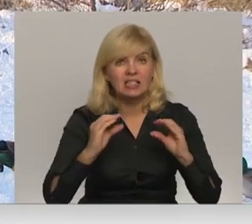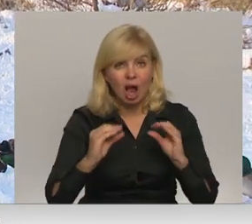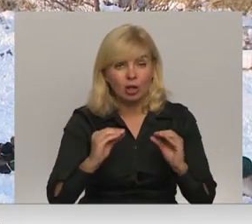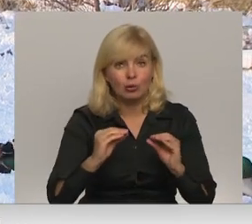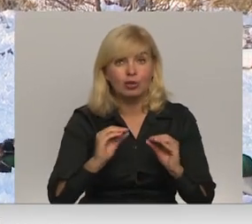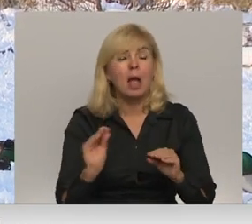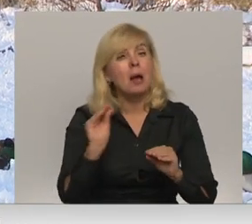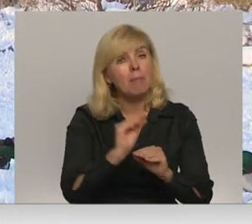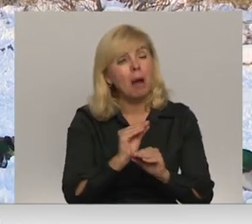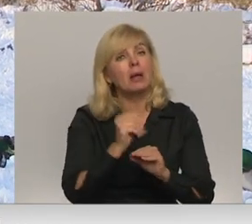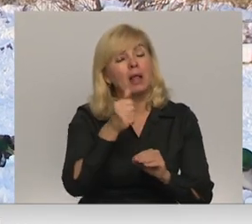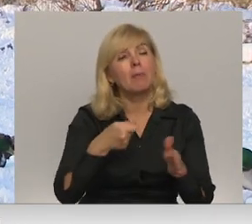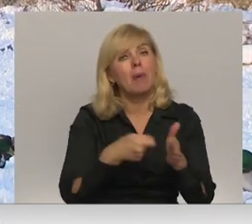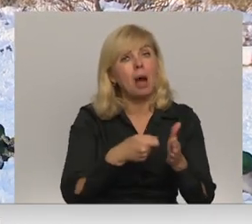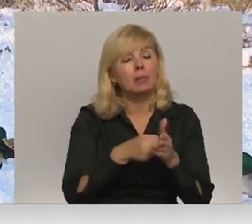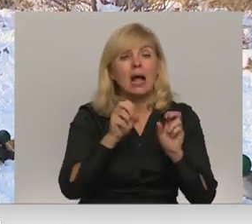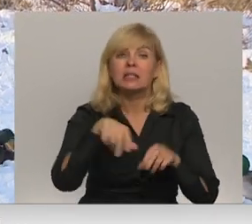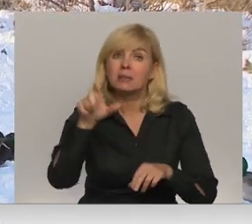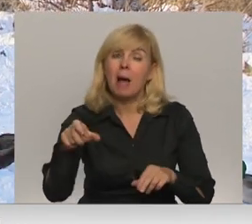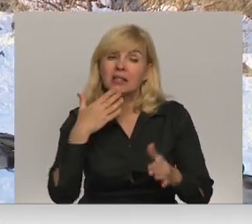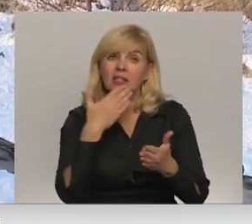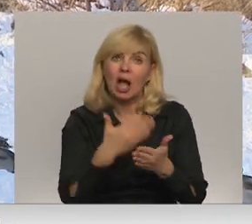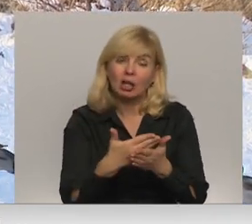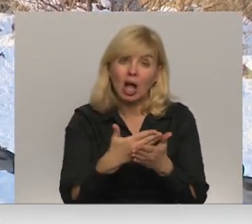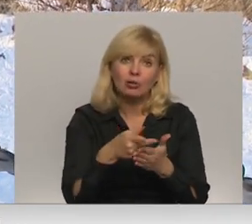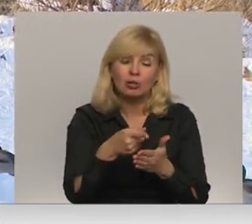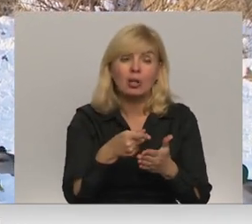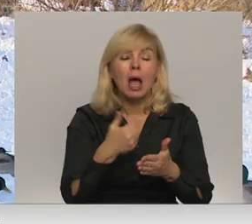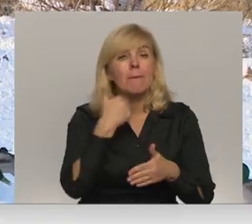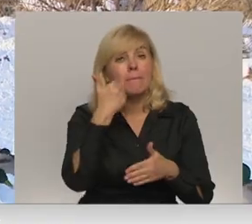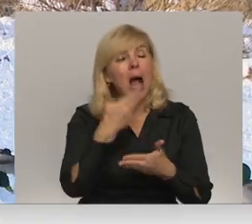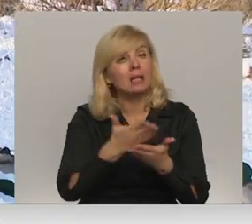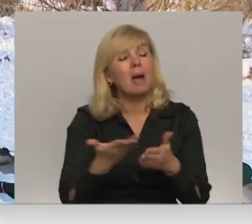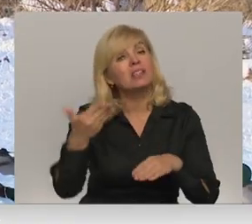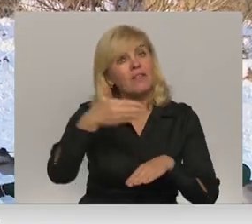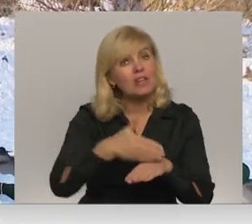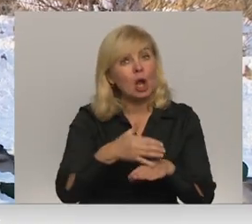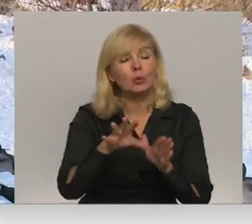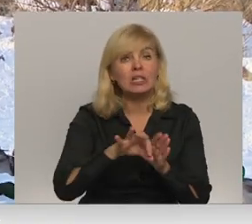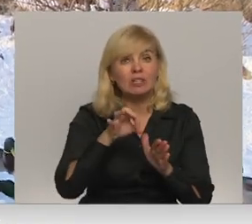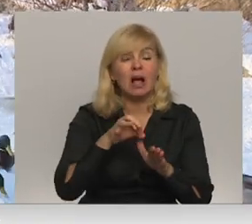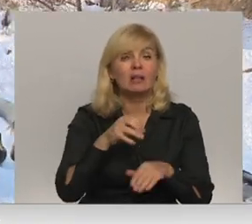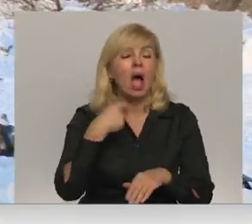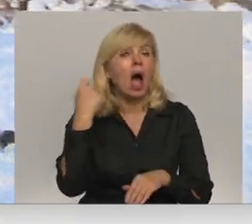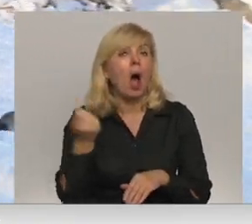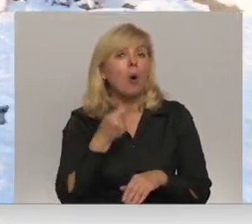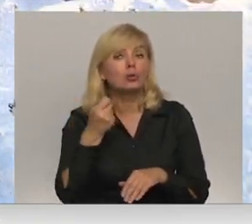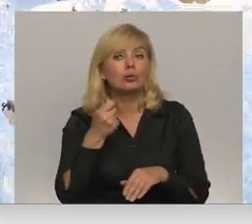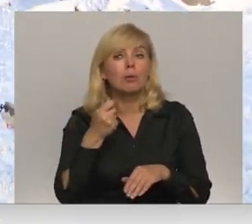tam nekaitētu, taču speciālisti iesaka daudziem ierastās baltmaizes vietā izvēlēties auzu pārslas.